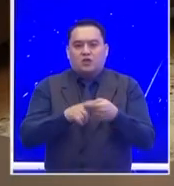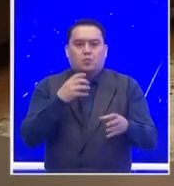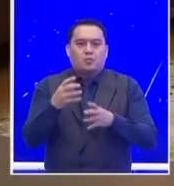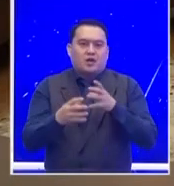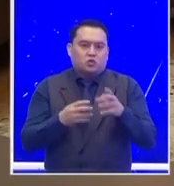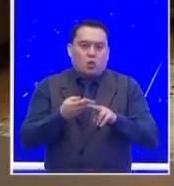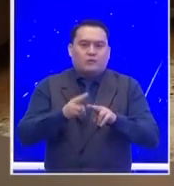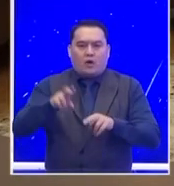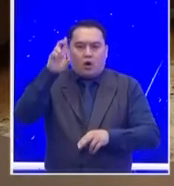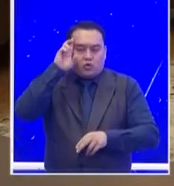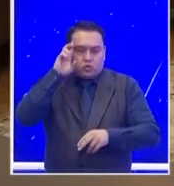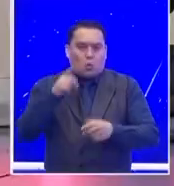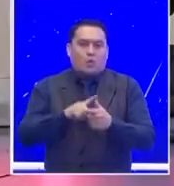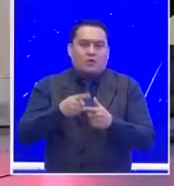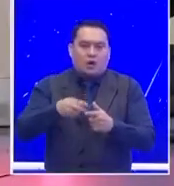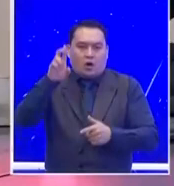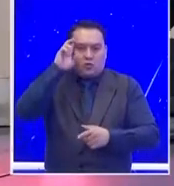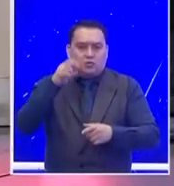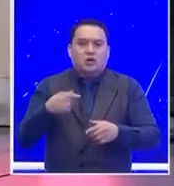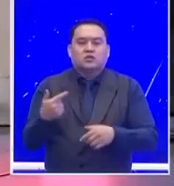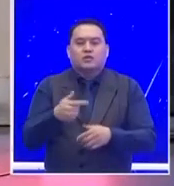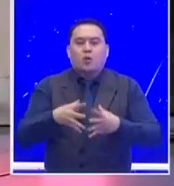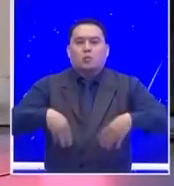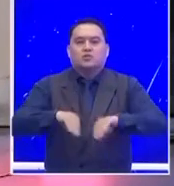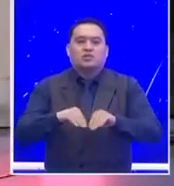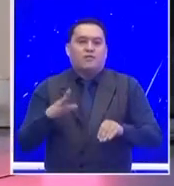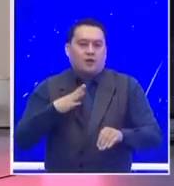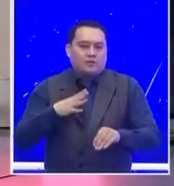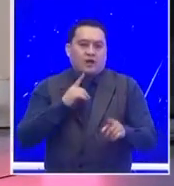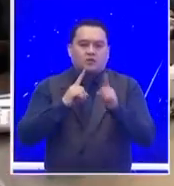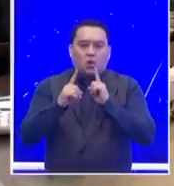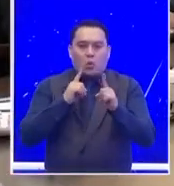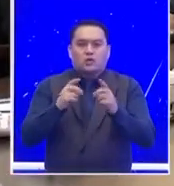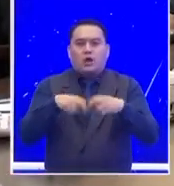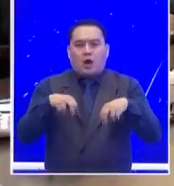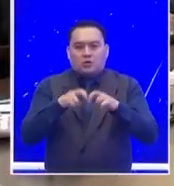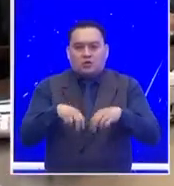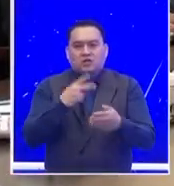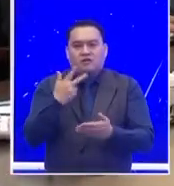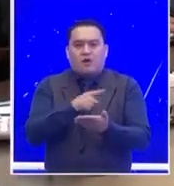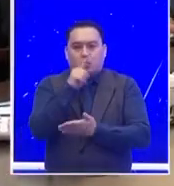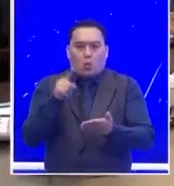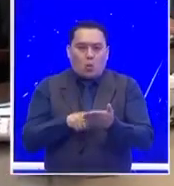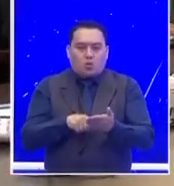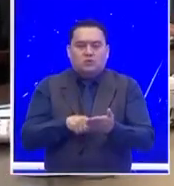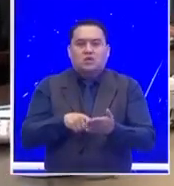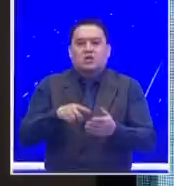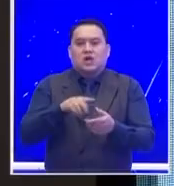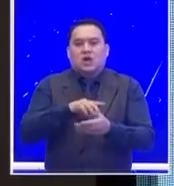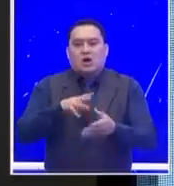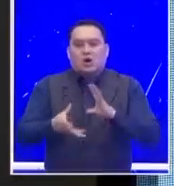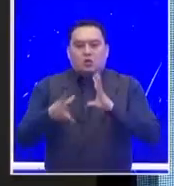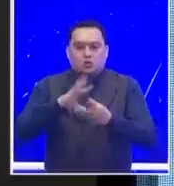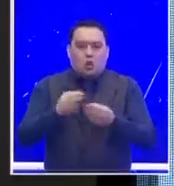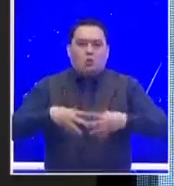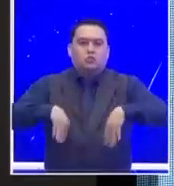между государственным аппаратом и гражданским обществом. Во время заседания рассмотрено 3 вопроса. Это результаты